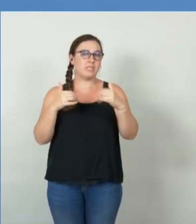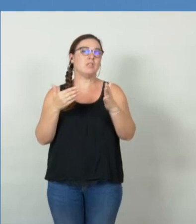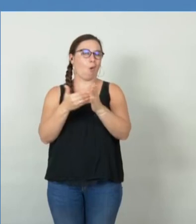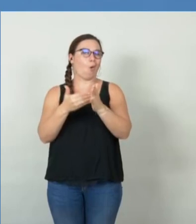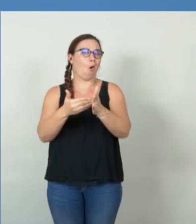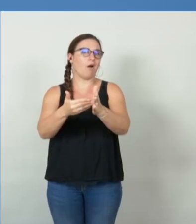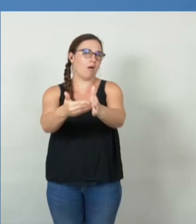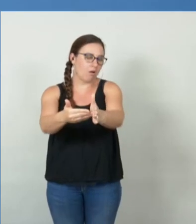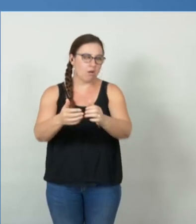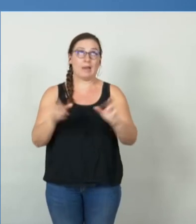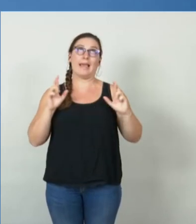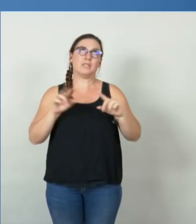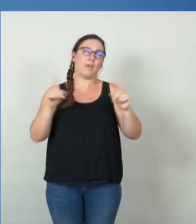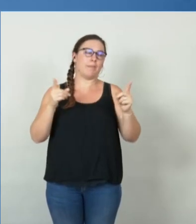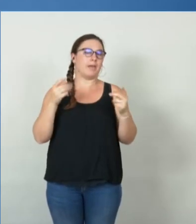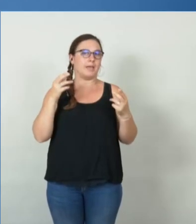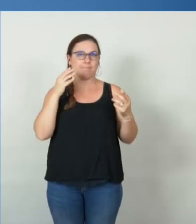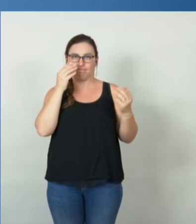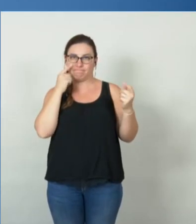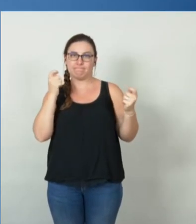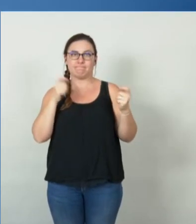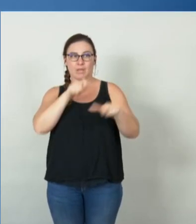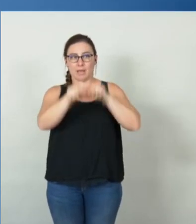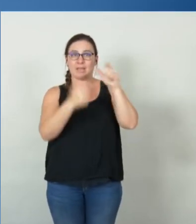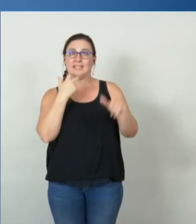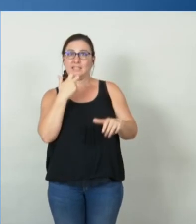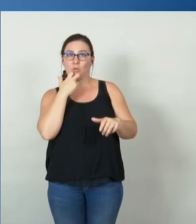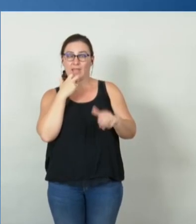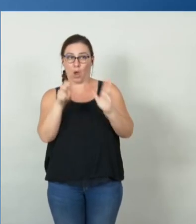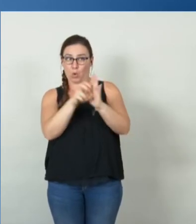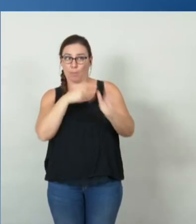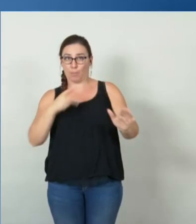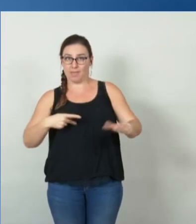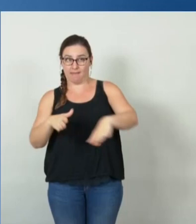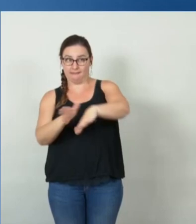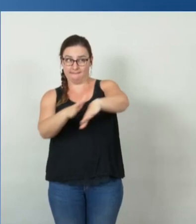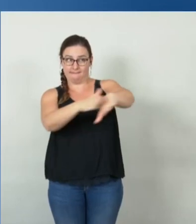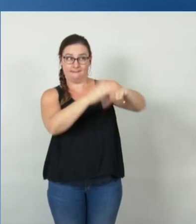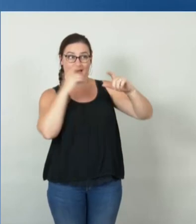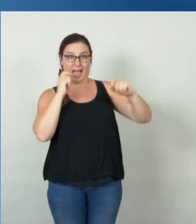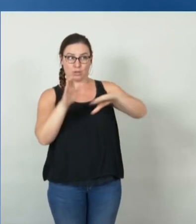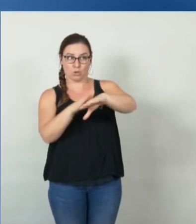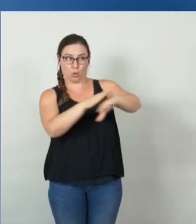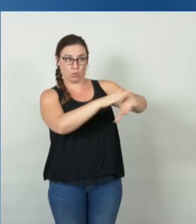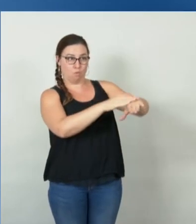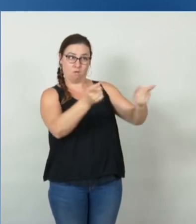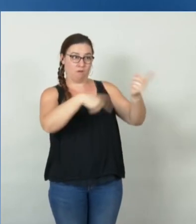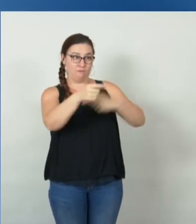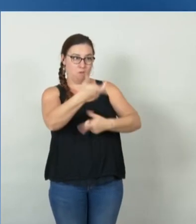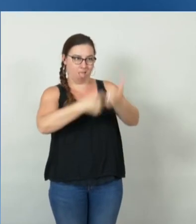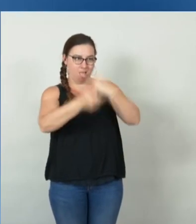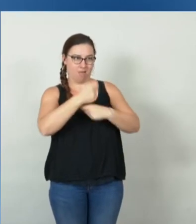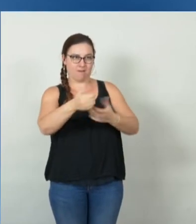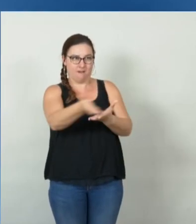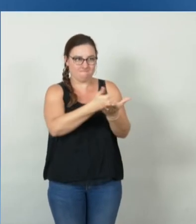faut pas l'espérer mais j'arrête les contribuables pour le bois propriétaire que de toute façon ce sont des vaches à lait et que ça va être